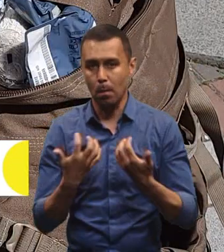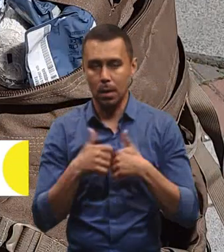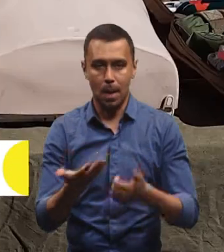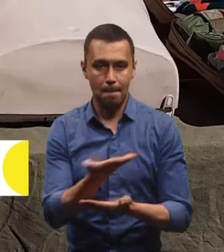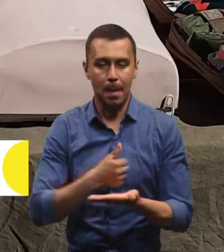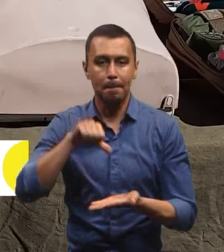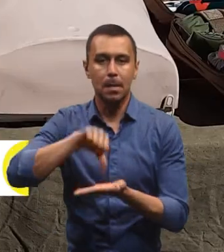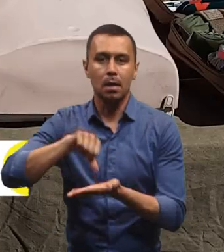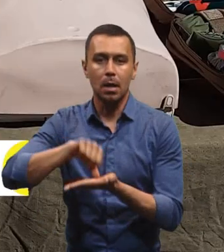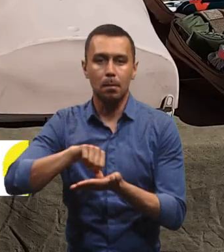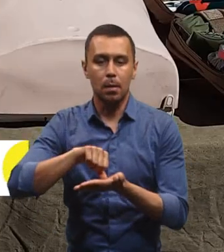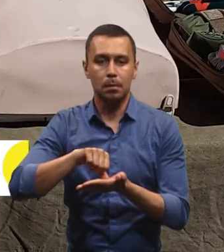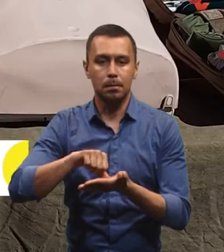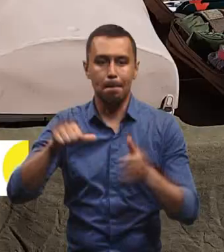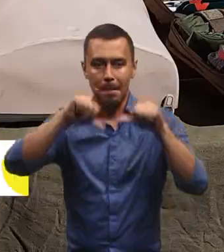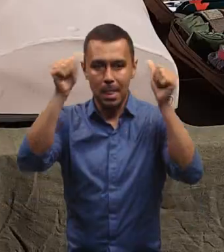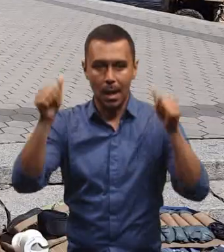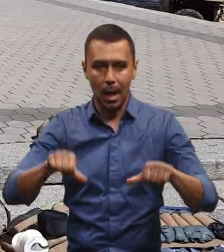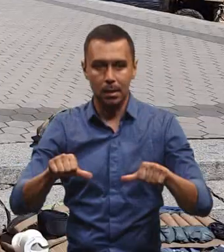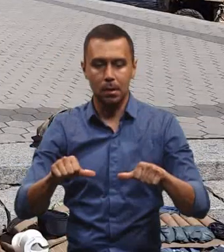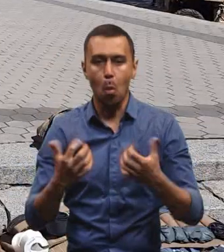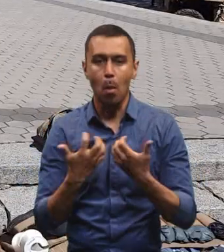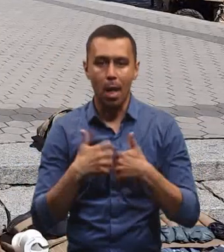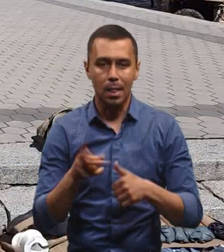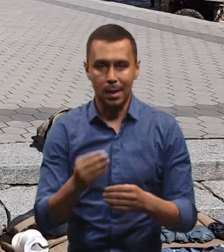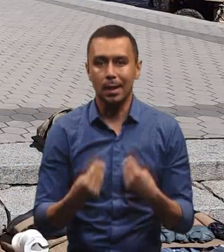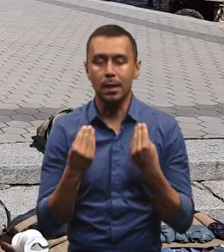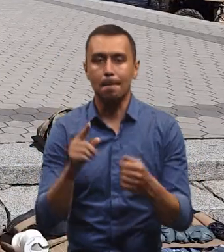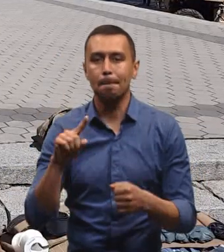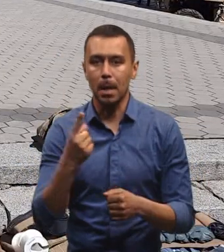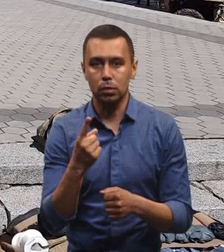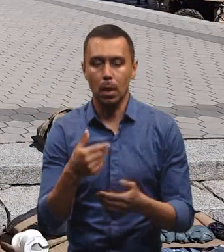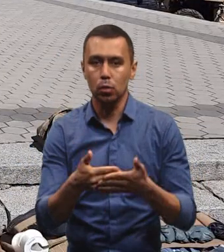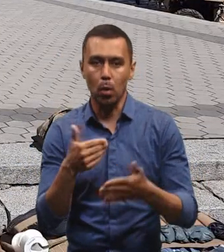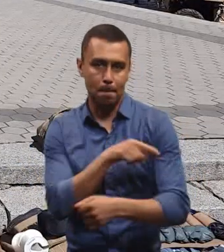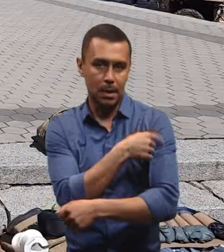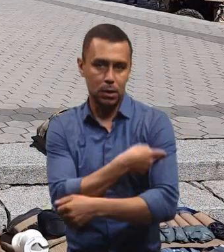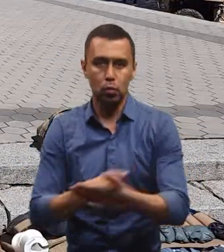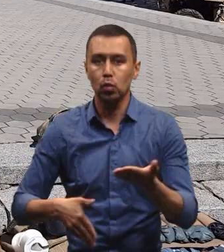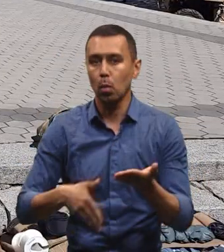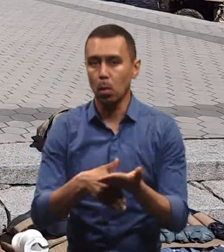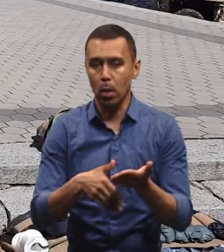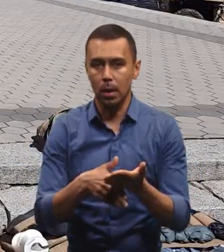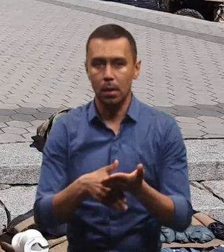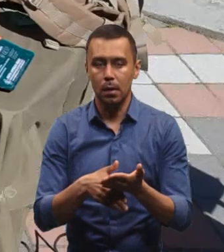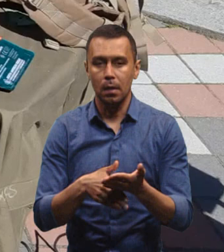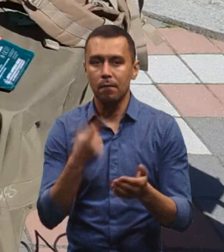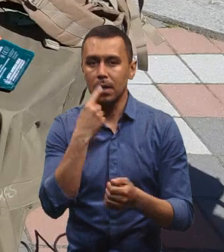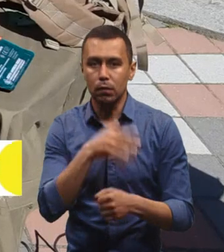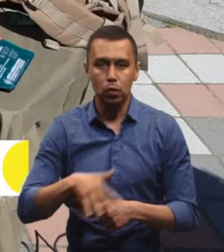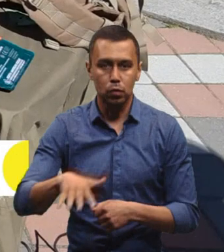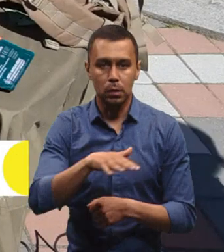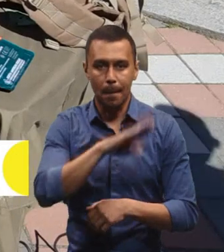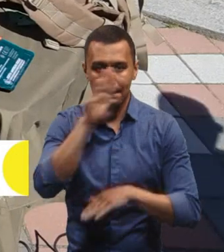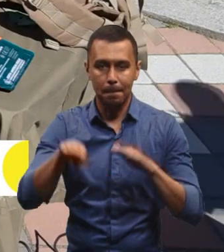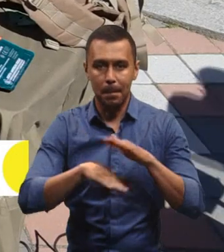представляємо манекени і обладнання для надання першої домедичної допомоги в червоній зоні, саме під